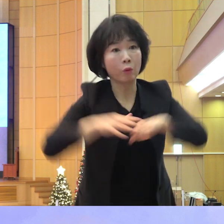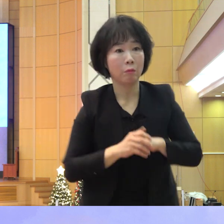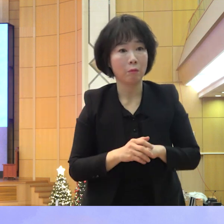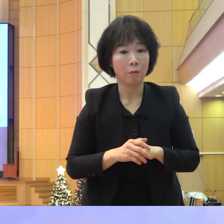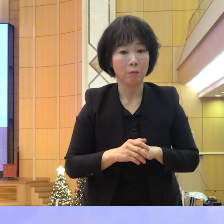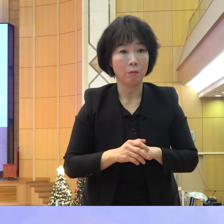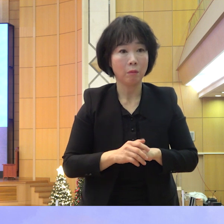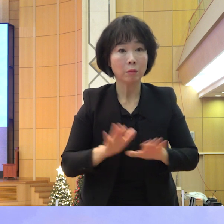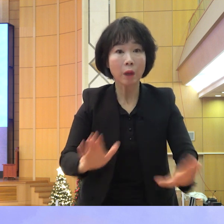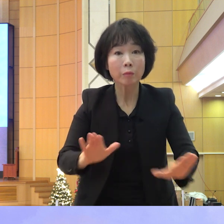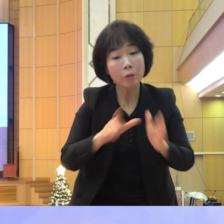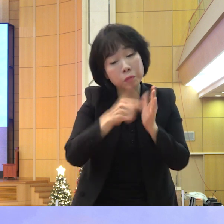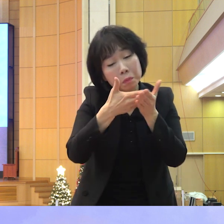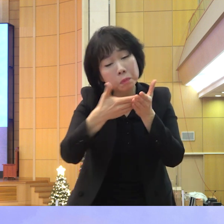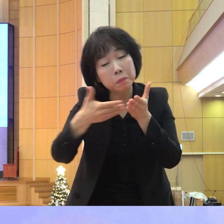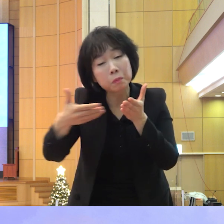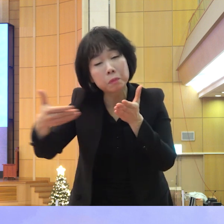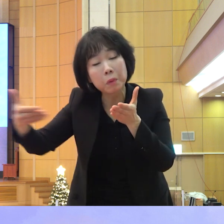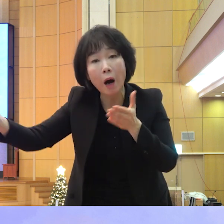이제 아브라함 시대가 왔네.